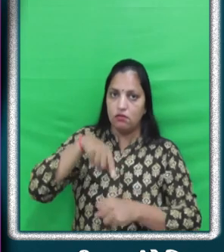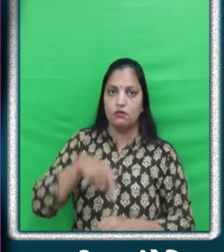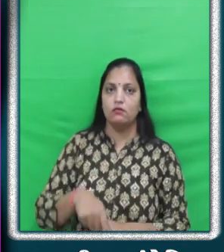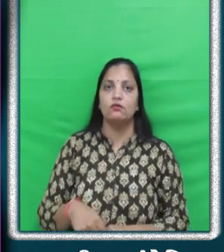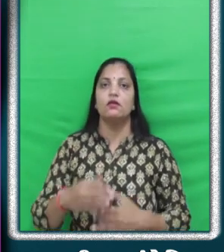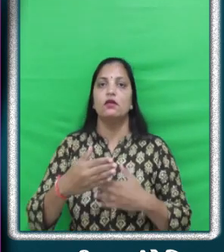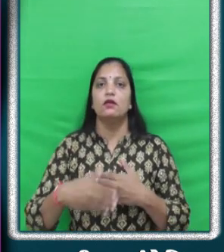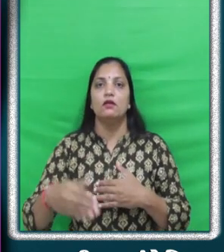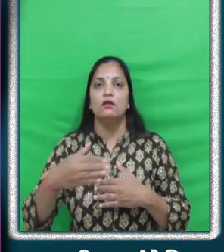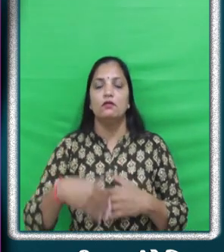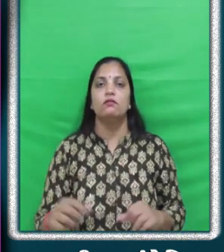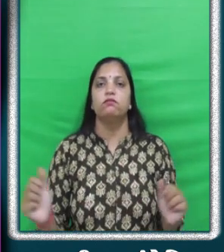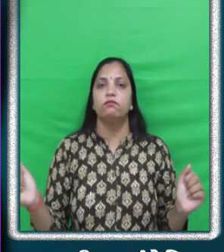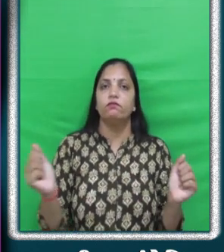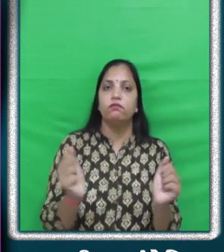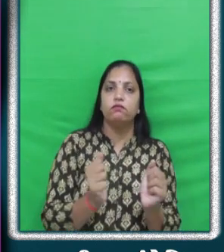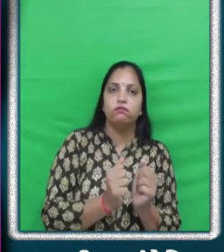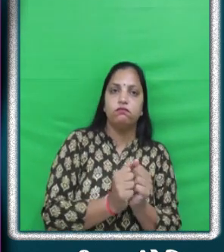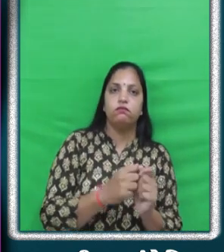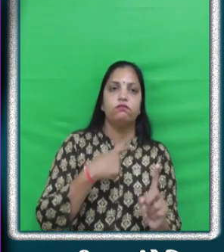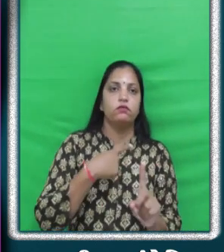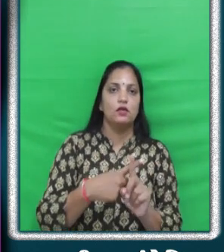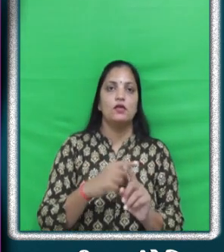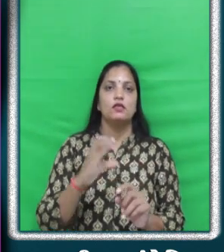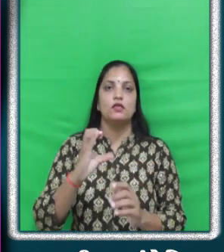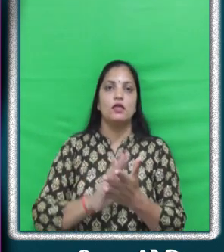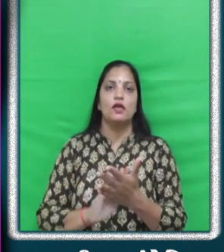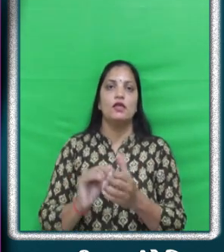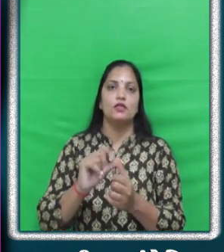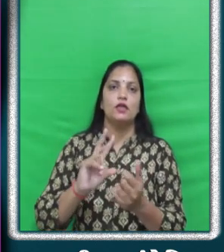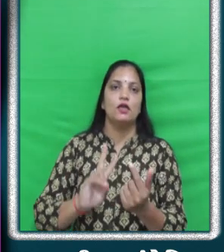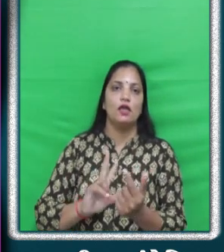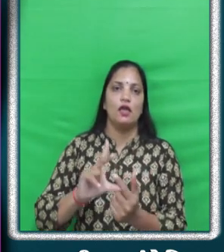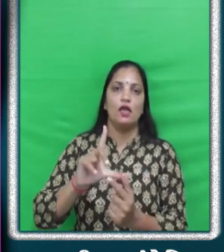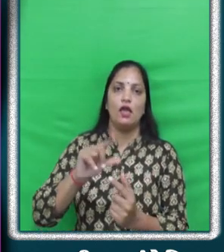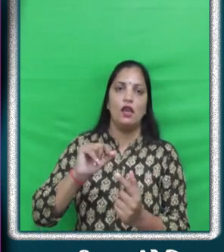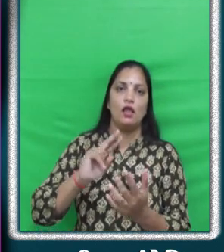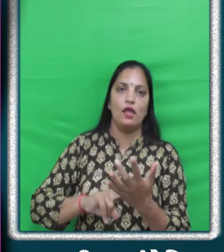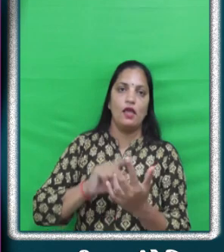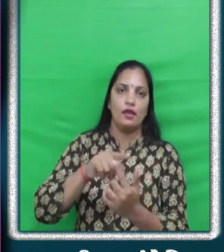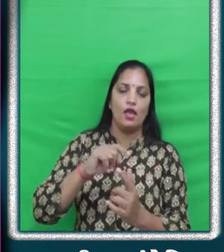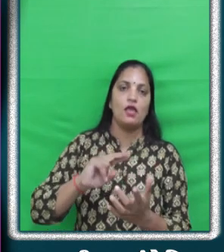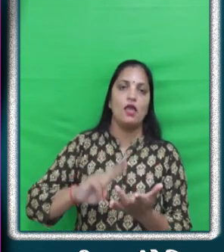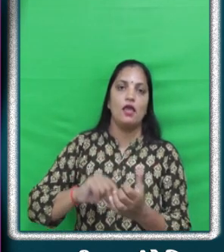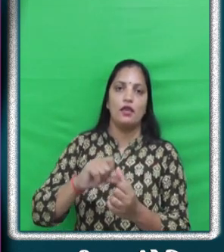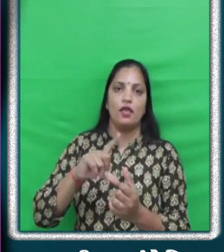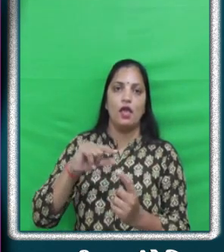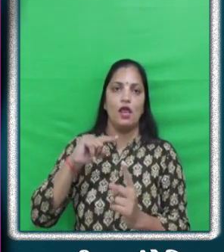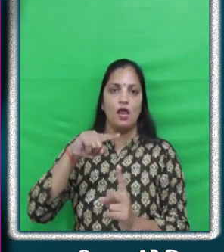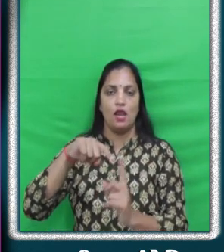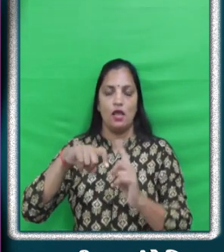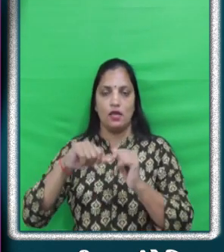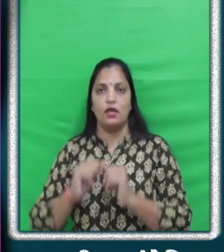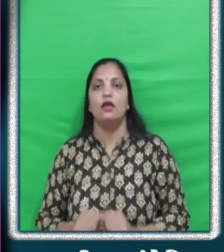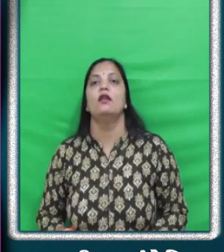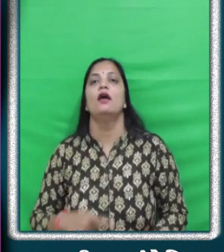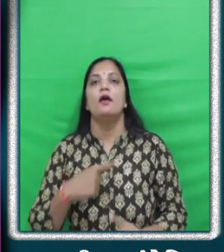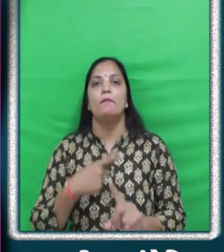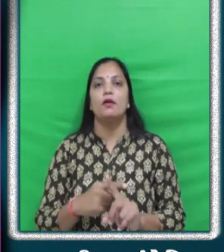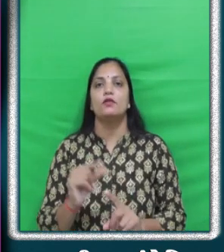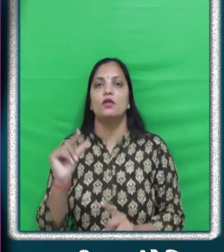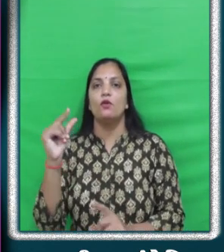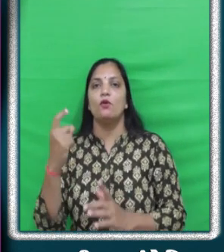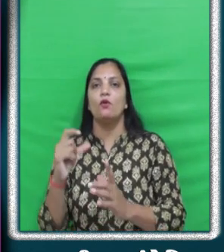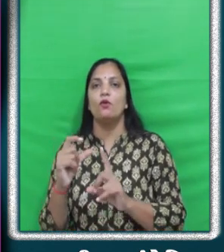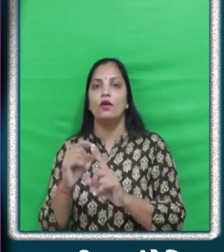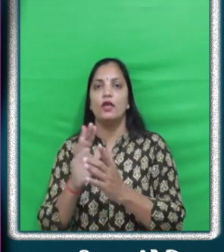ખોરાક આગળ સાથી કોષો ચાલની નલિકા, ઉદ્વગમન અને અધગમન થી થાય છે। ચાલની કોષો,